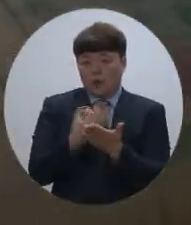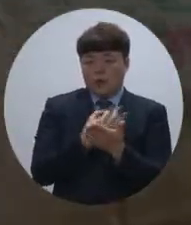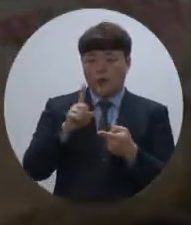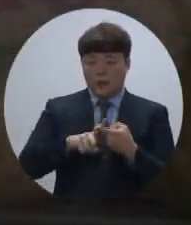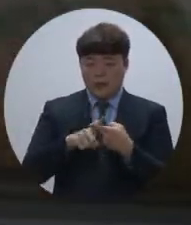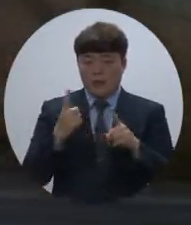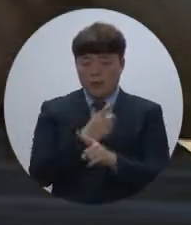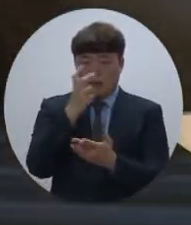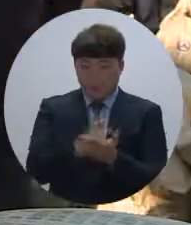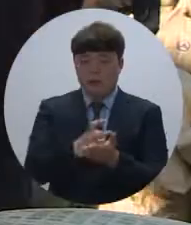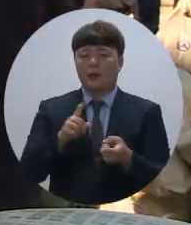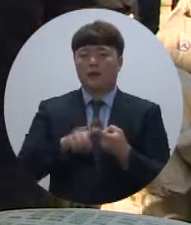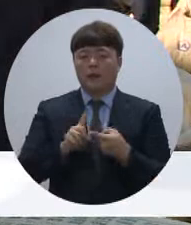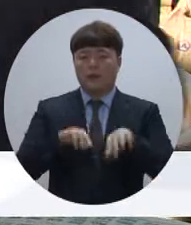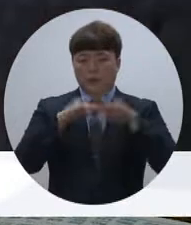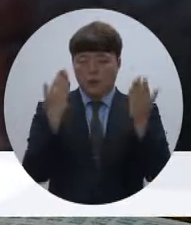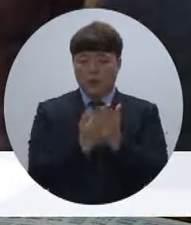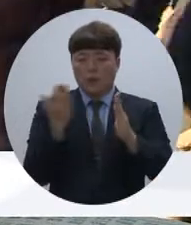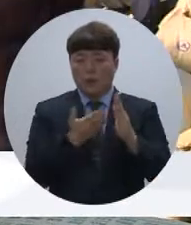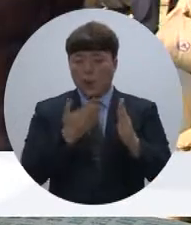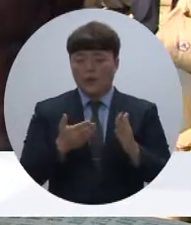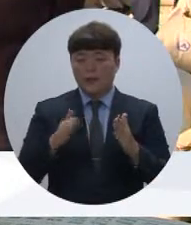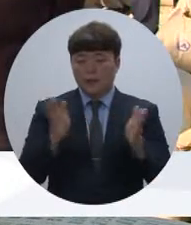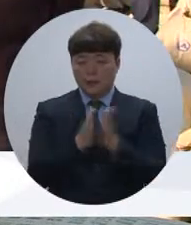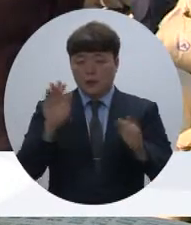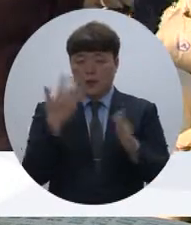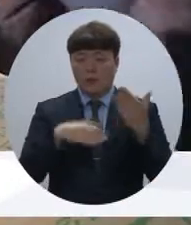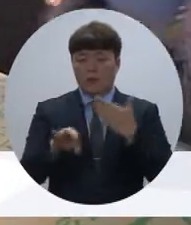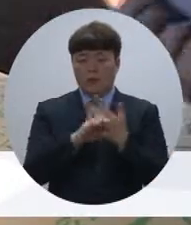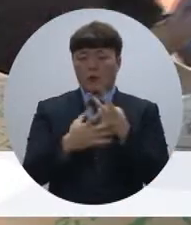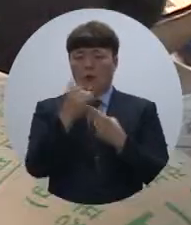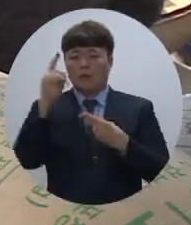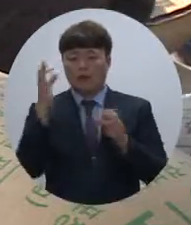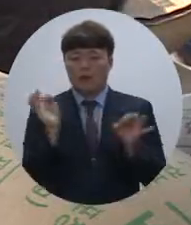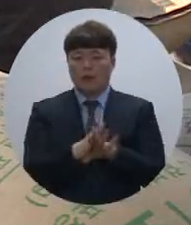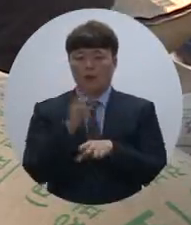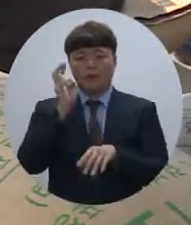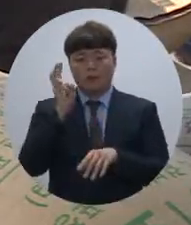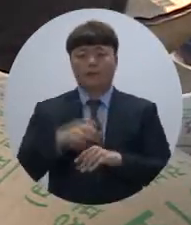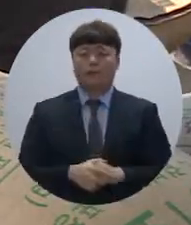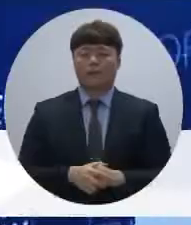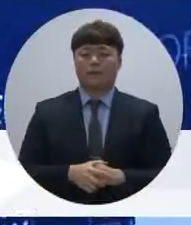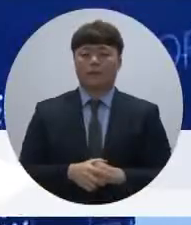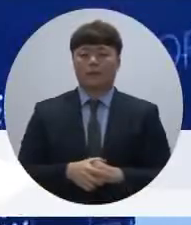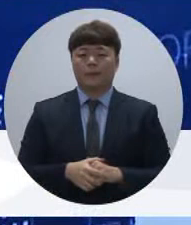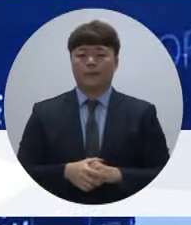지급되는 변동직불은 올해 공익직불제가 시행되면 통합돼 없어질 것이라고 전했습니다.